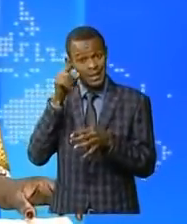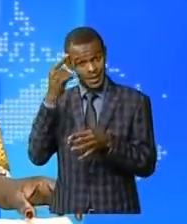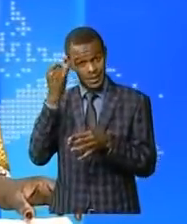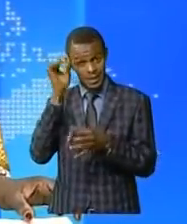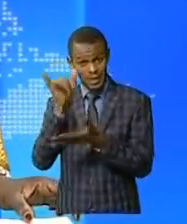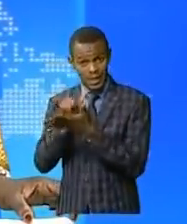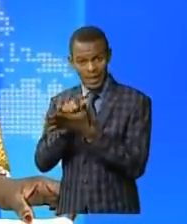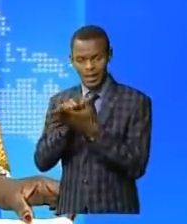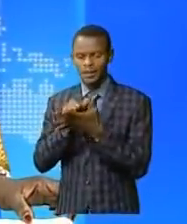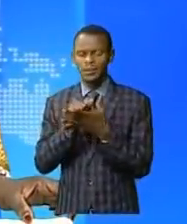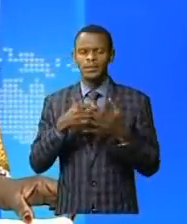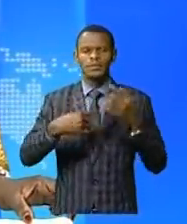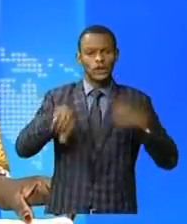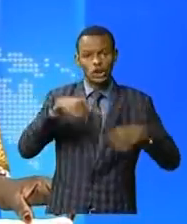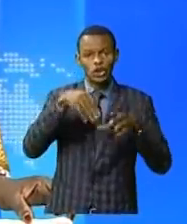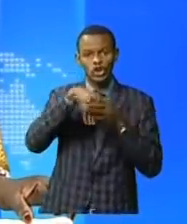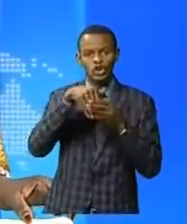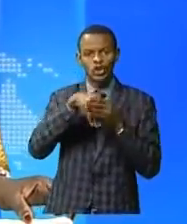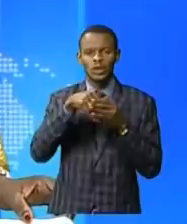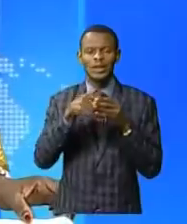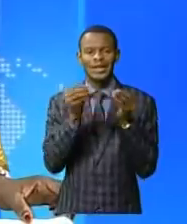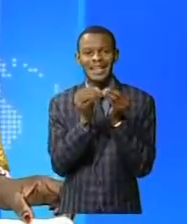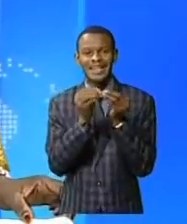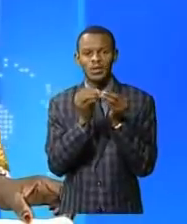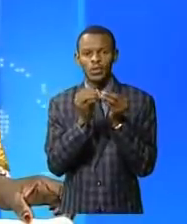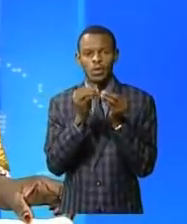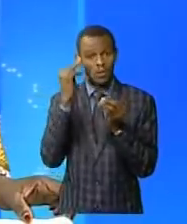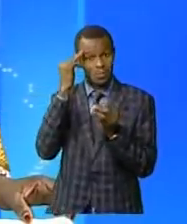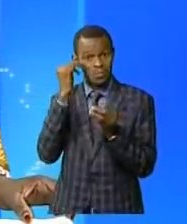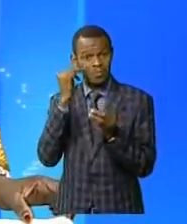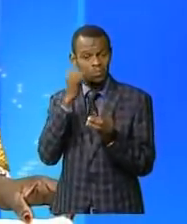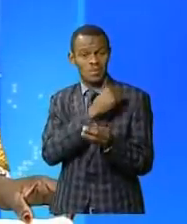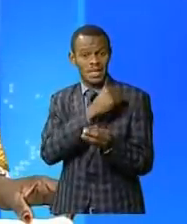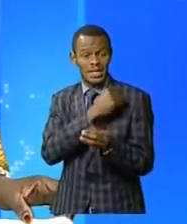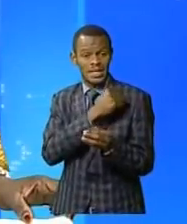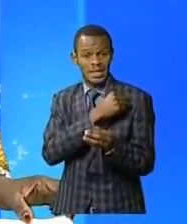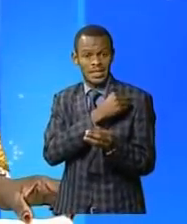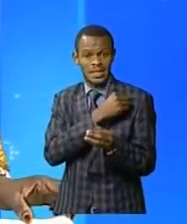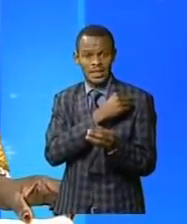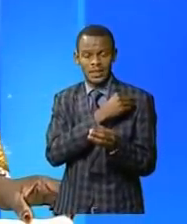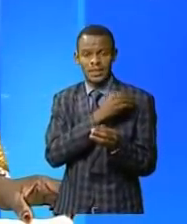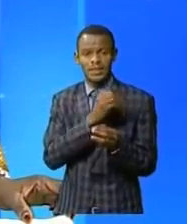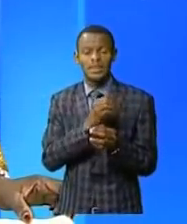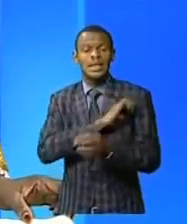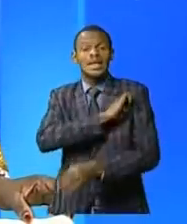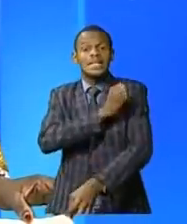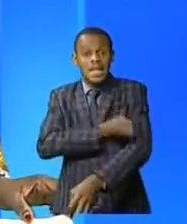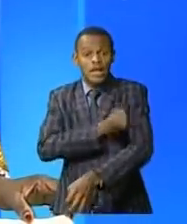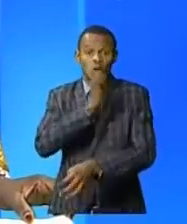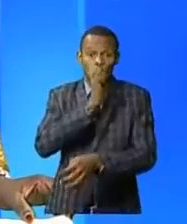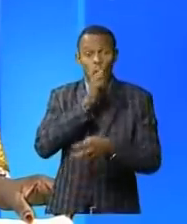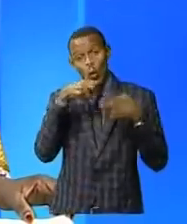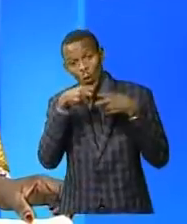des Ressources hydrauliques et électricité avec une délégation de l'Agence française de développement et le comité